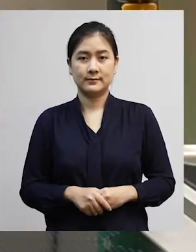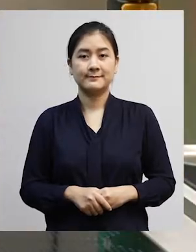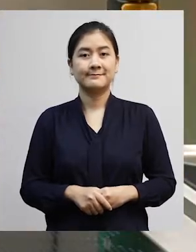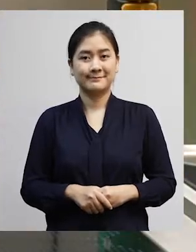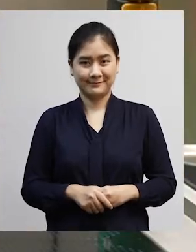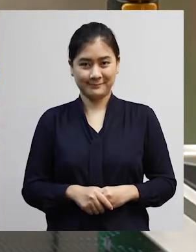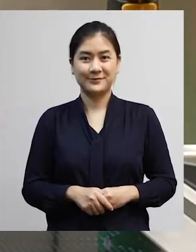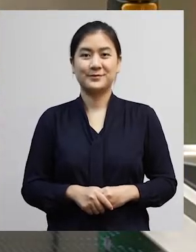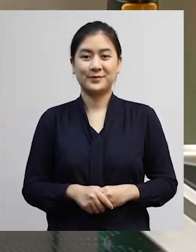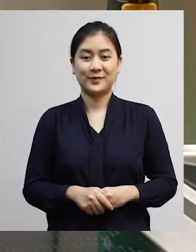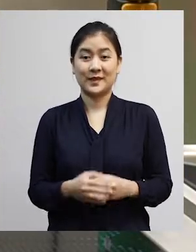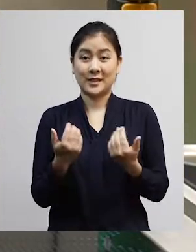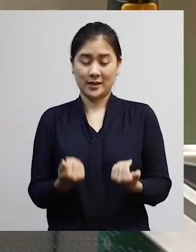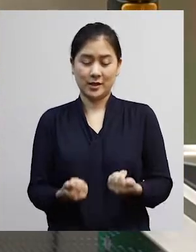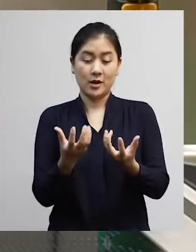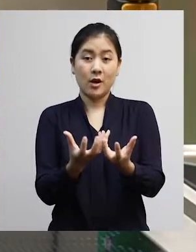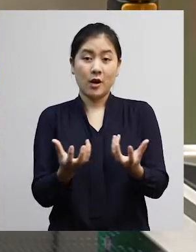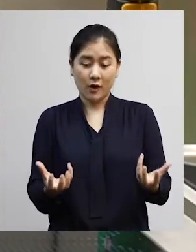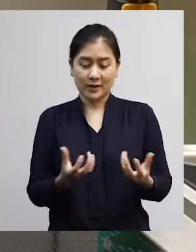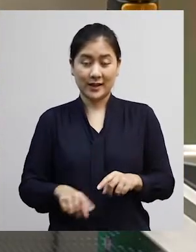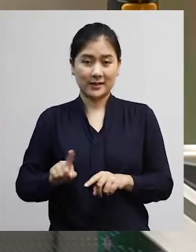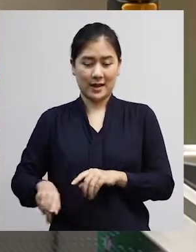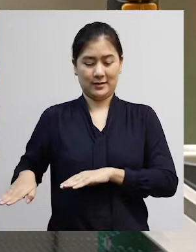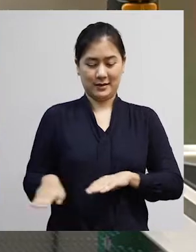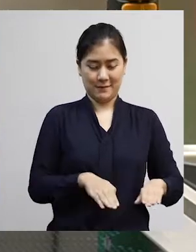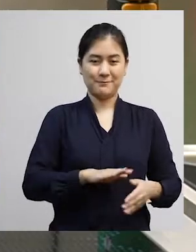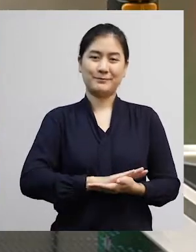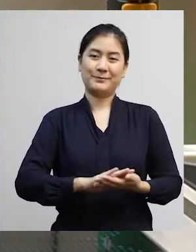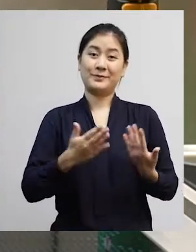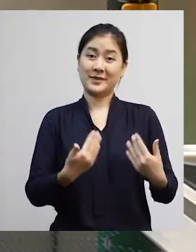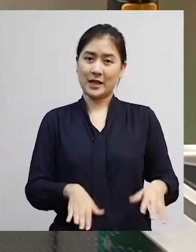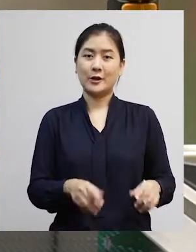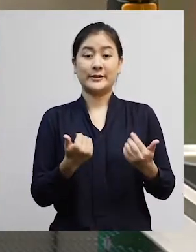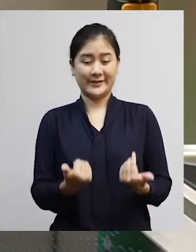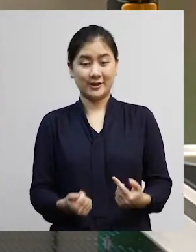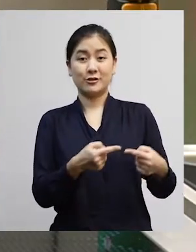แล้วค่ะเราเตรียมส่วนผสมหลักพร้อมแล้วนะคะต่อไปเราจะเริ่มทำกันเลยค่ะ